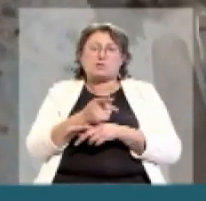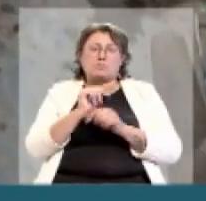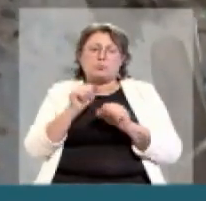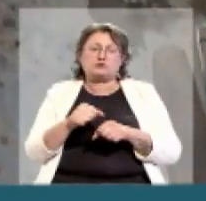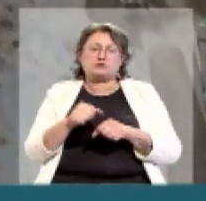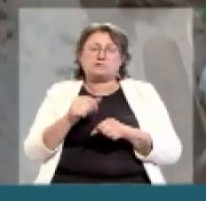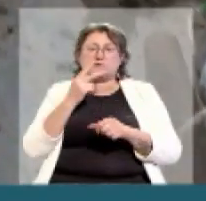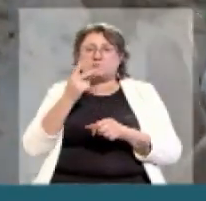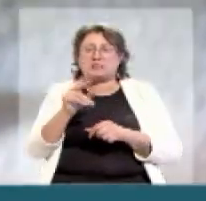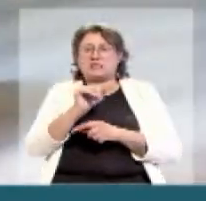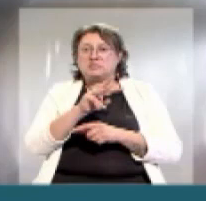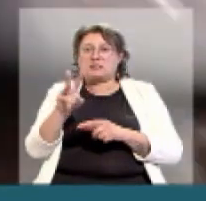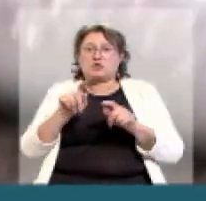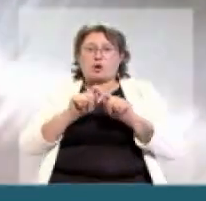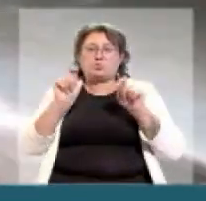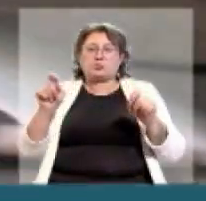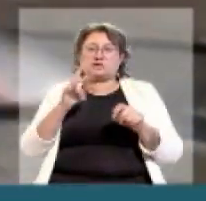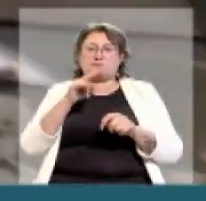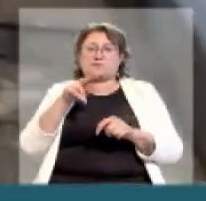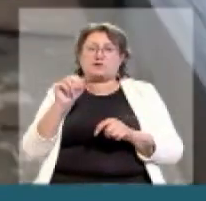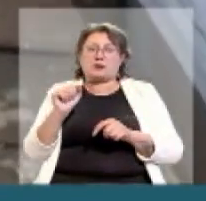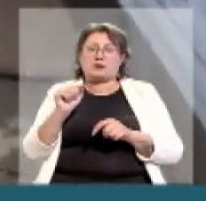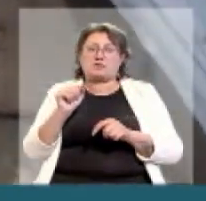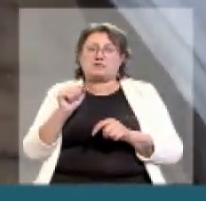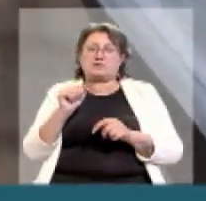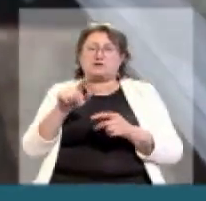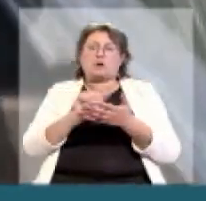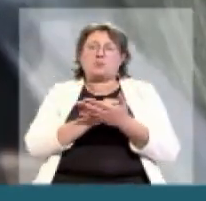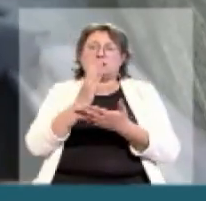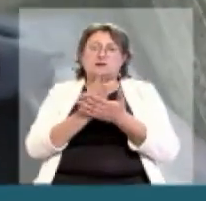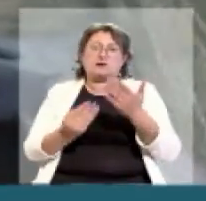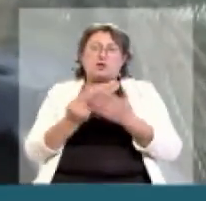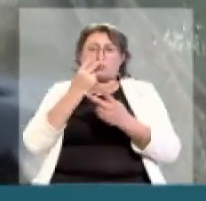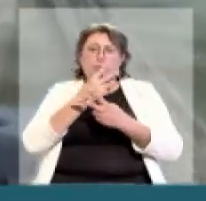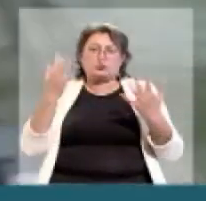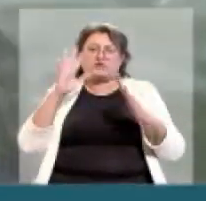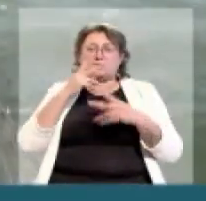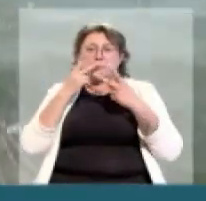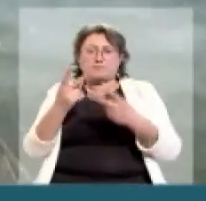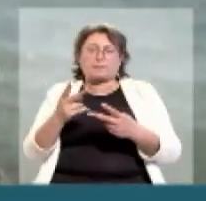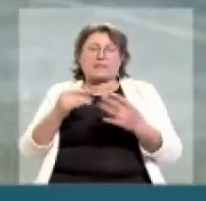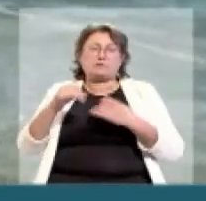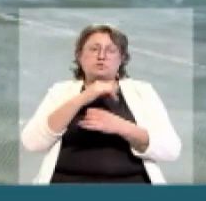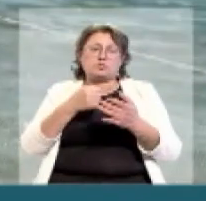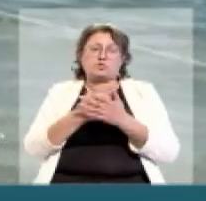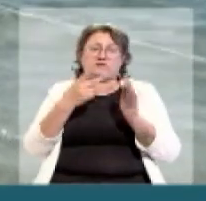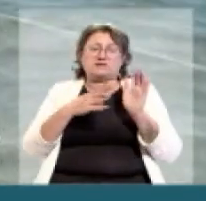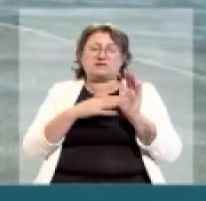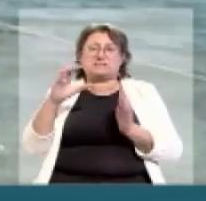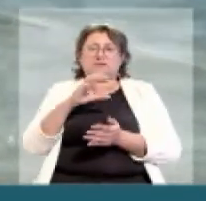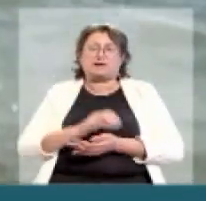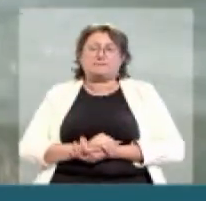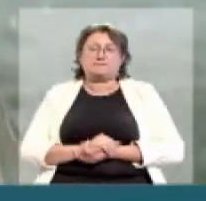можно посмотреть на сайте «Открытый НПА», то есть где документ размещен для публичного обсуждения до 29